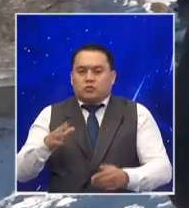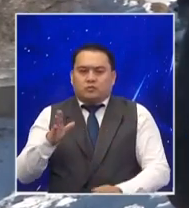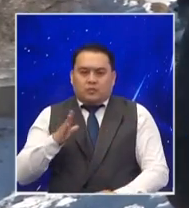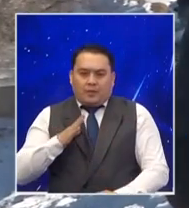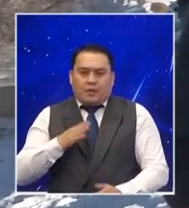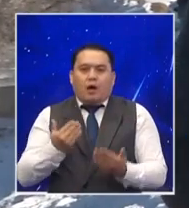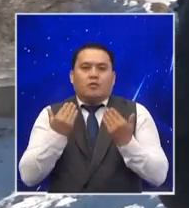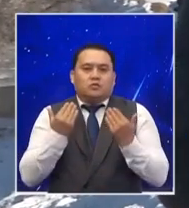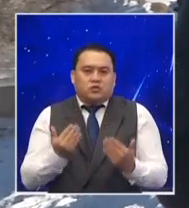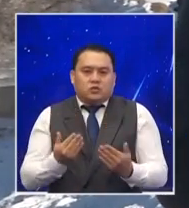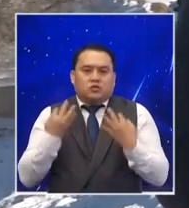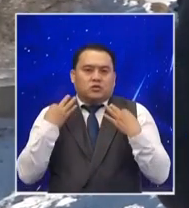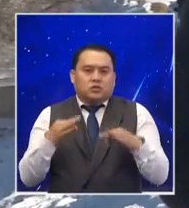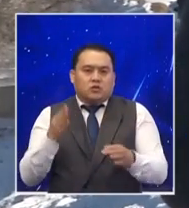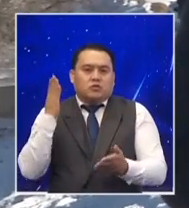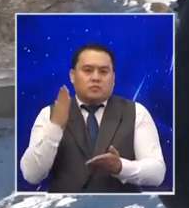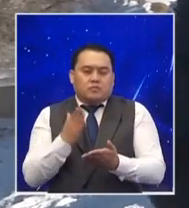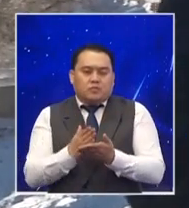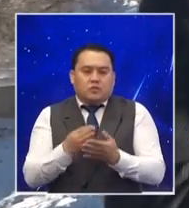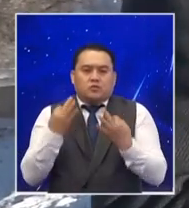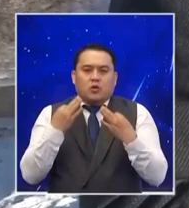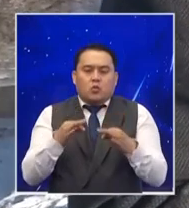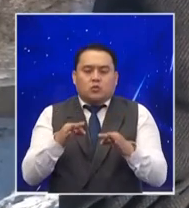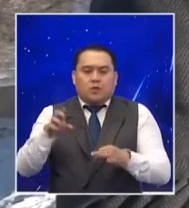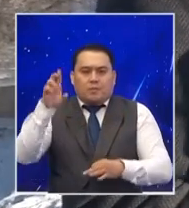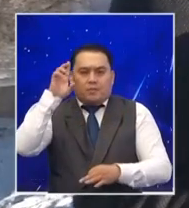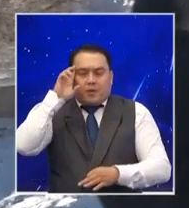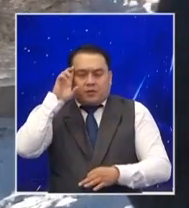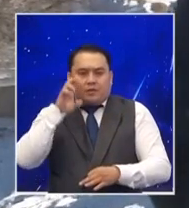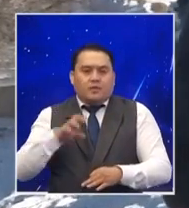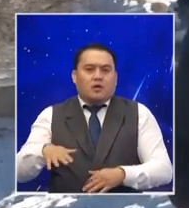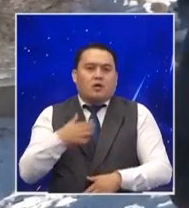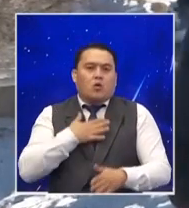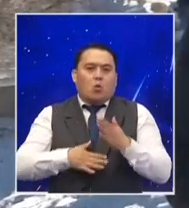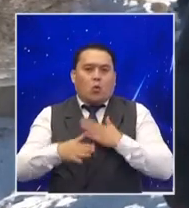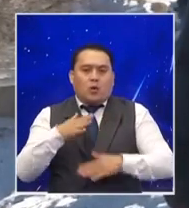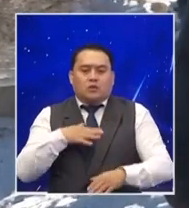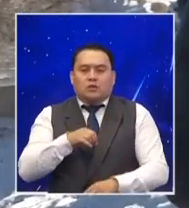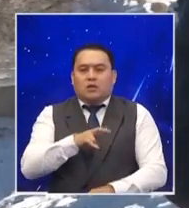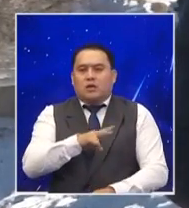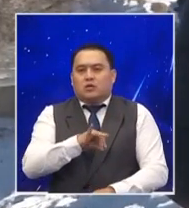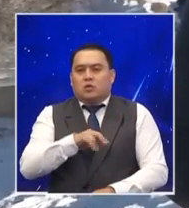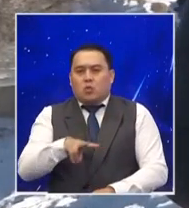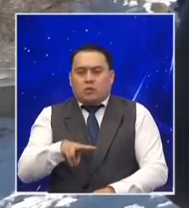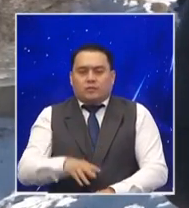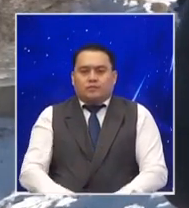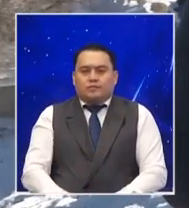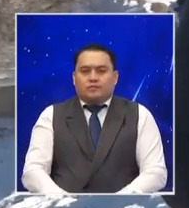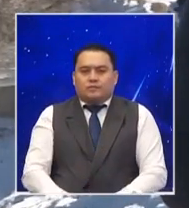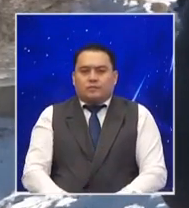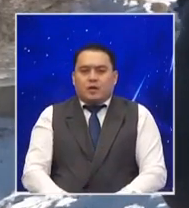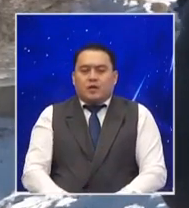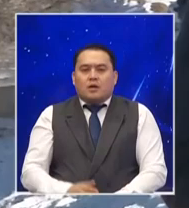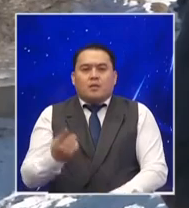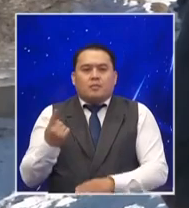іргелі елге айналдық. Осынау айтулы мерекеге орай Нарынқұлдық ағайынның қуанышы еселенді. Аспантаудың аясындағы